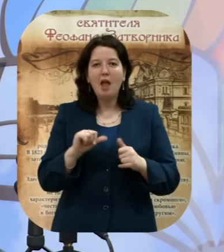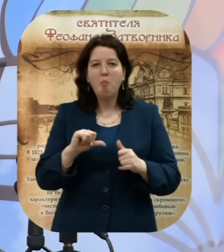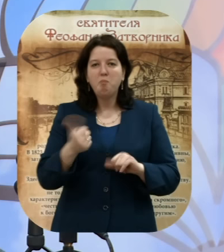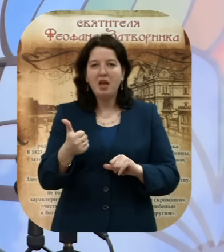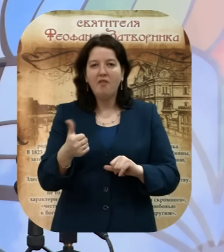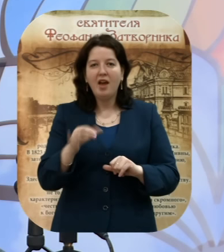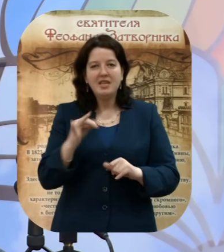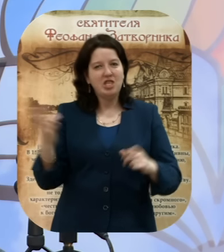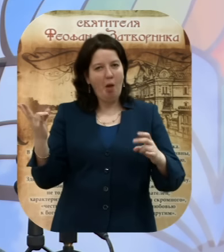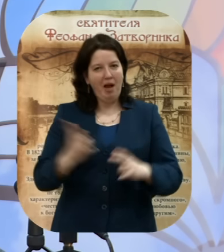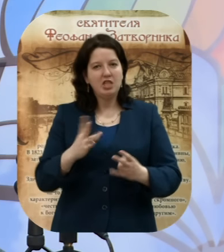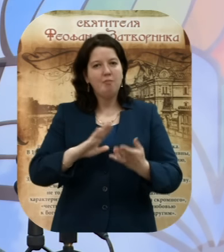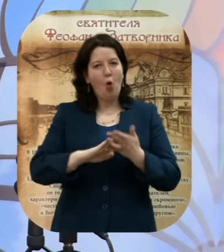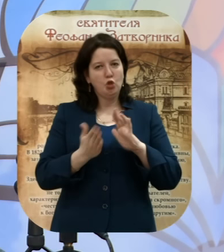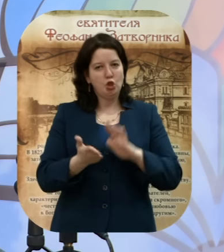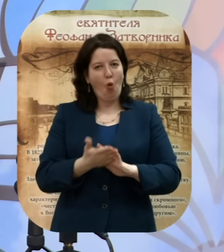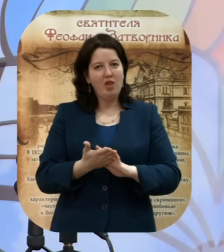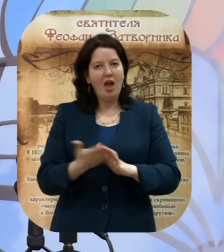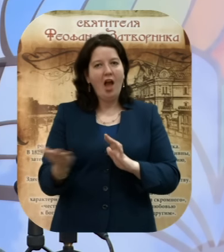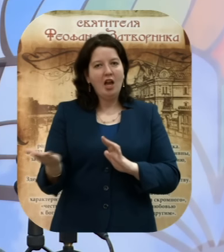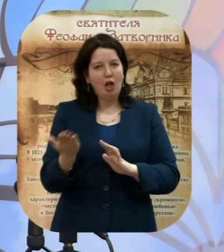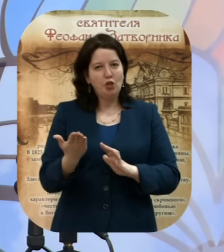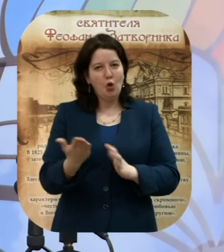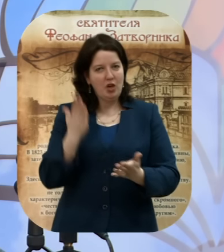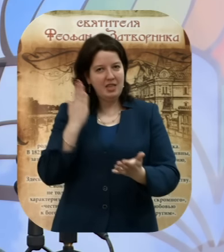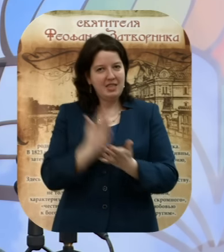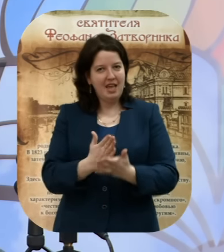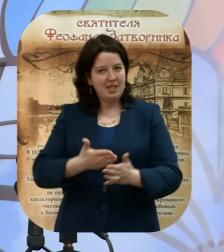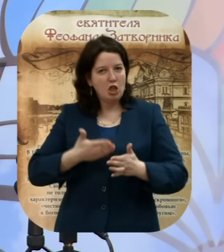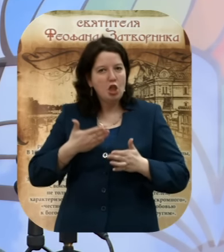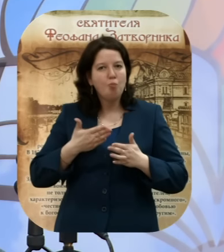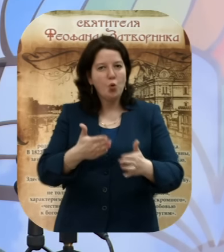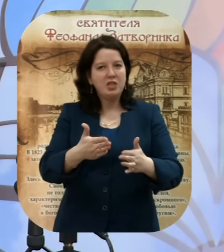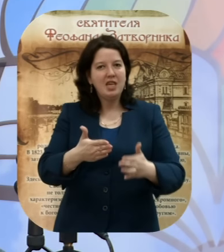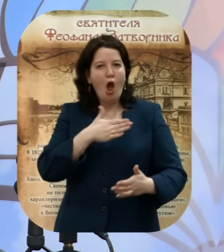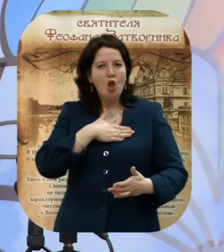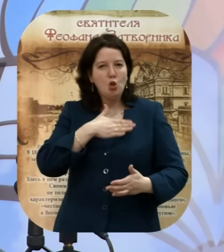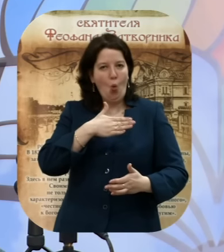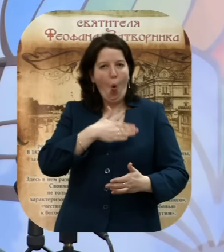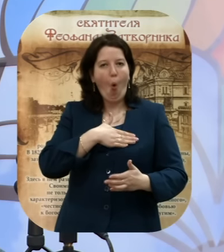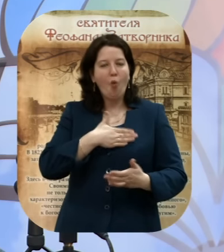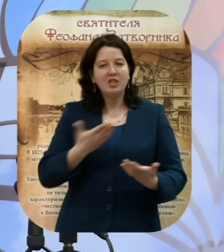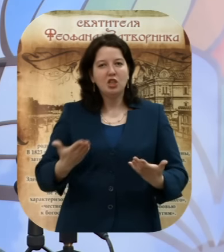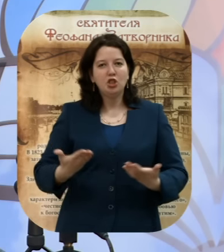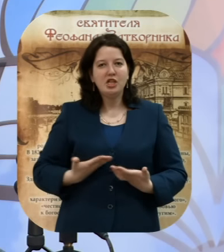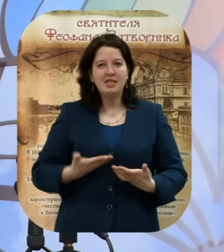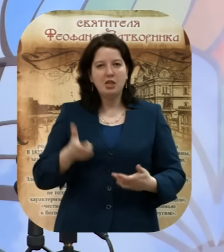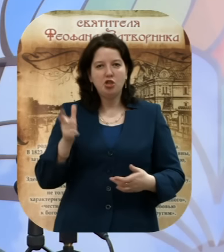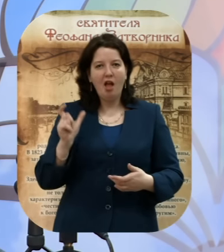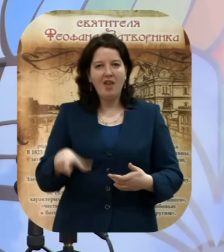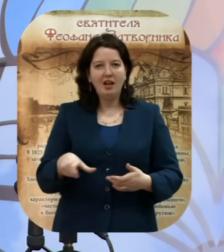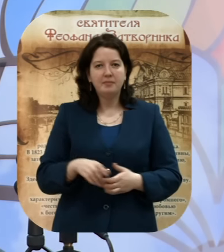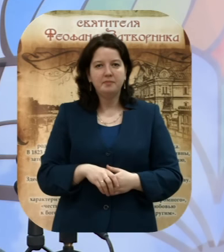и необходимейшее условие, которое стоит на пути духовной жизни.